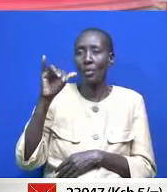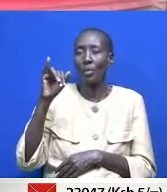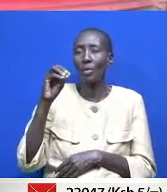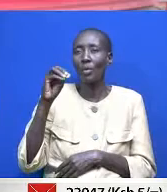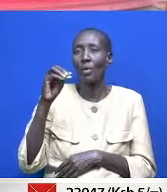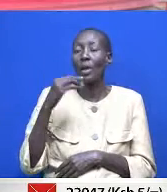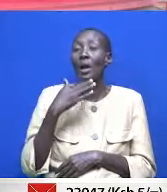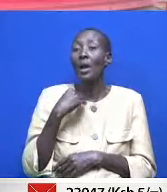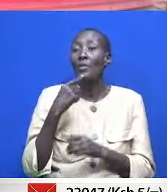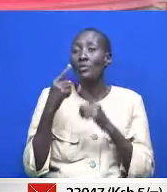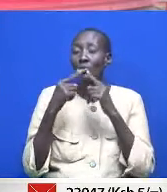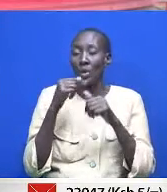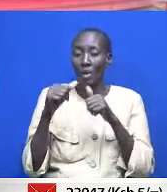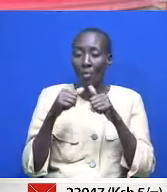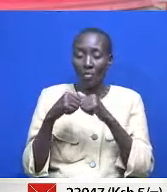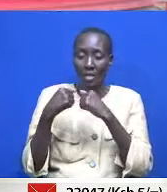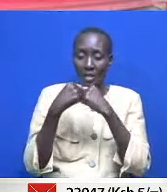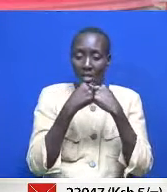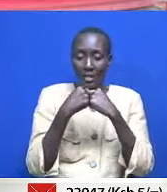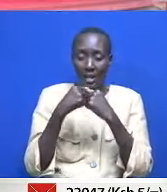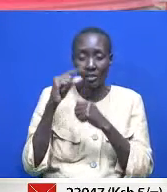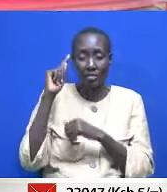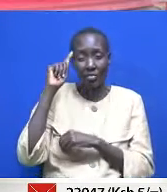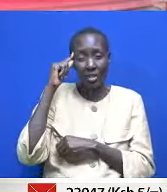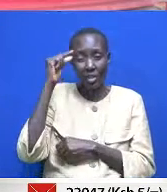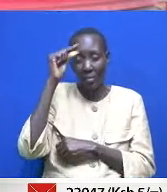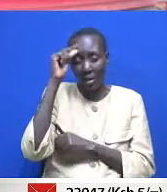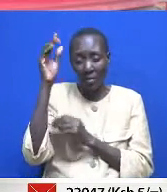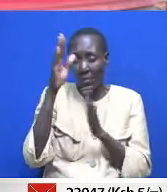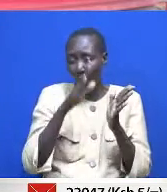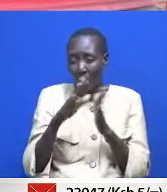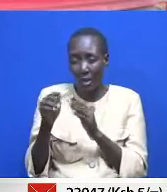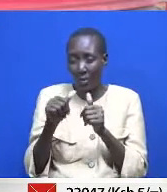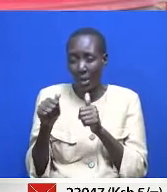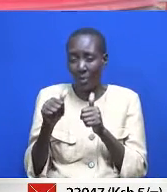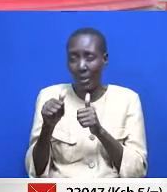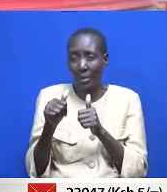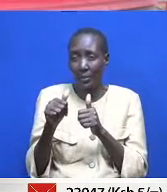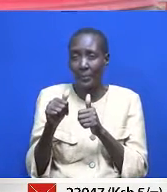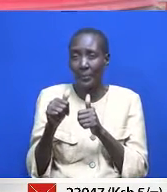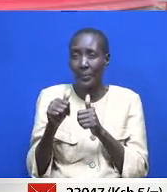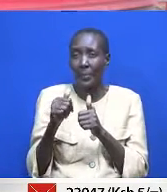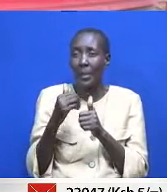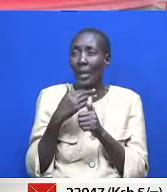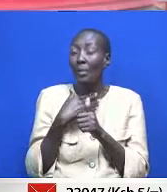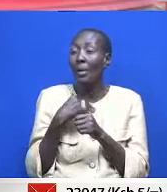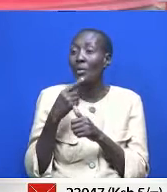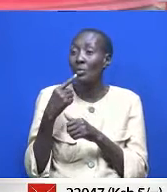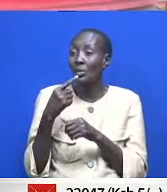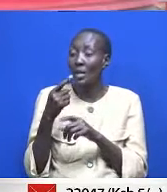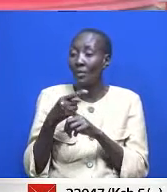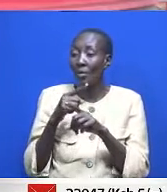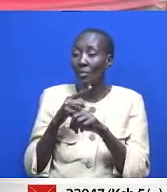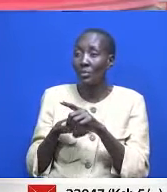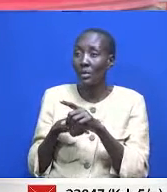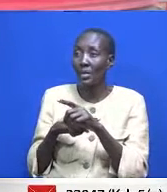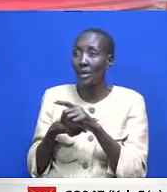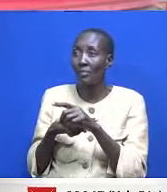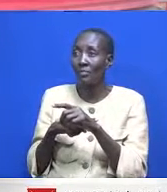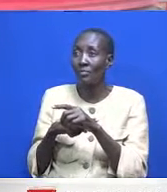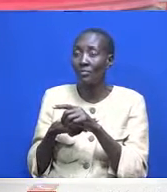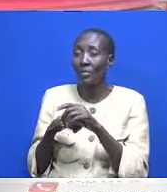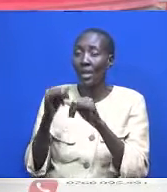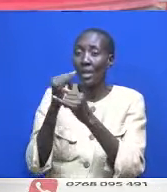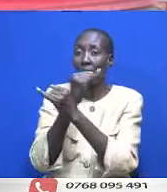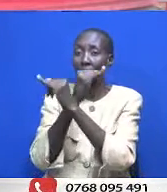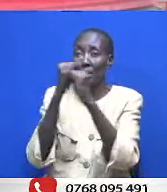majanga. Unadhania kwamba serikali imejipanga vilivyo? Ningependa kusema kwamba tangu tupiganie uhuru na tuipate,